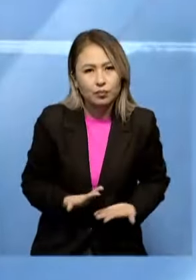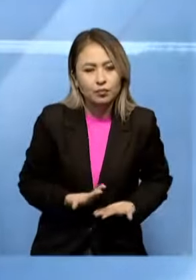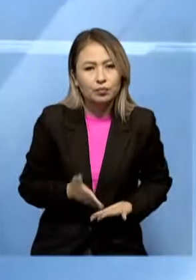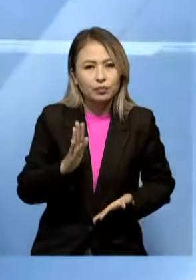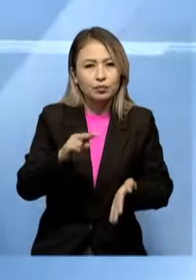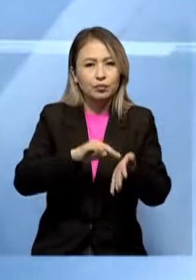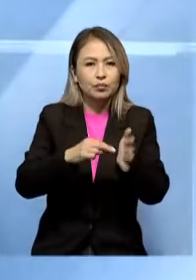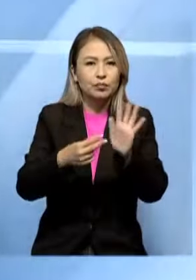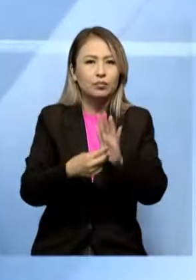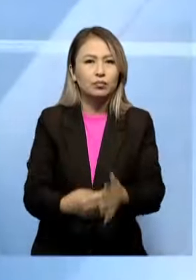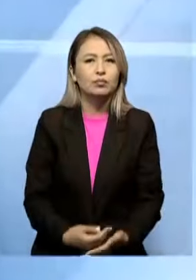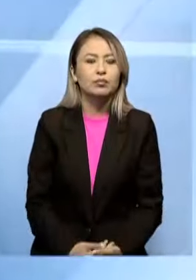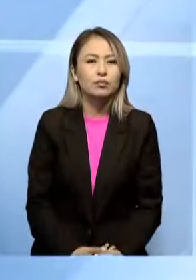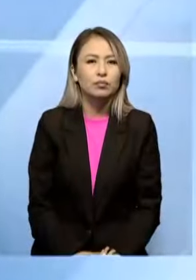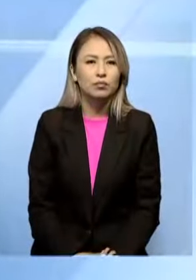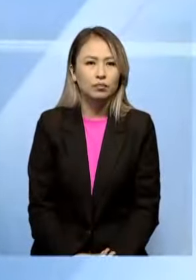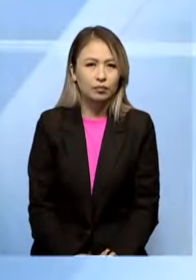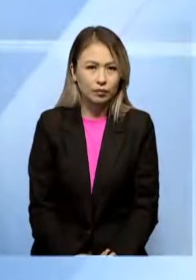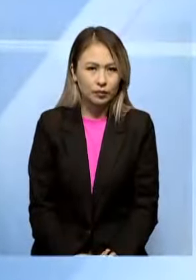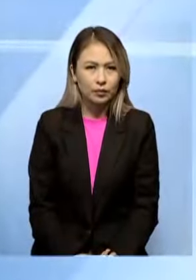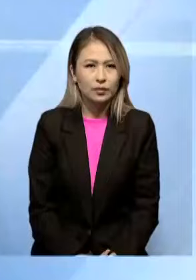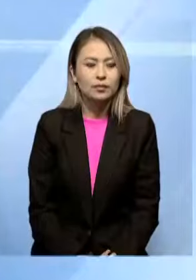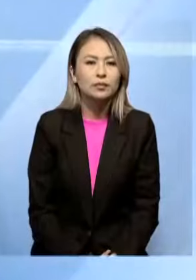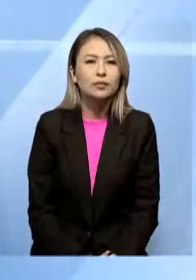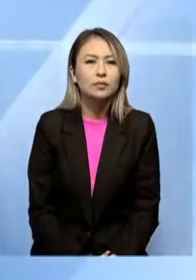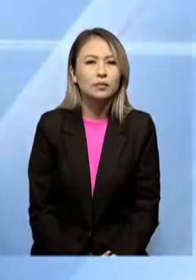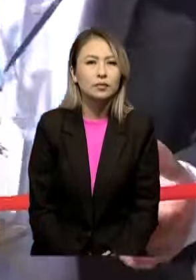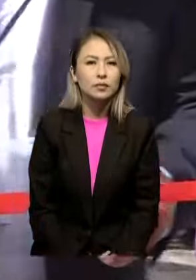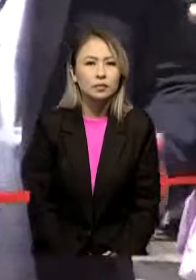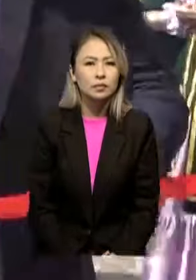құру көзделіп отыр. Толығырақ Талғат Серікқалиұлы әңгімелейді.